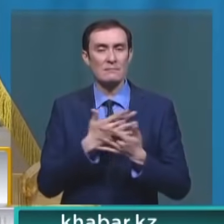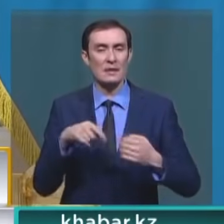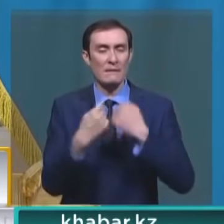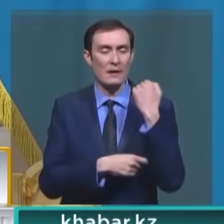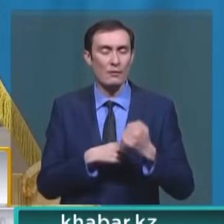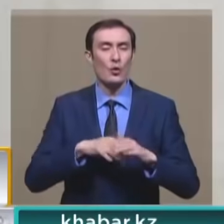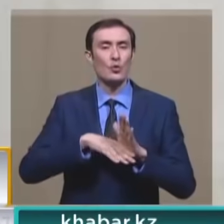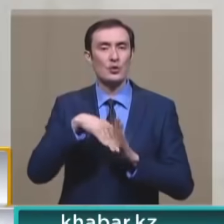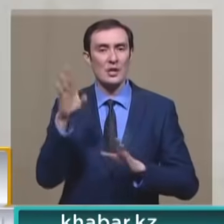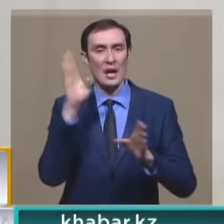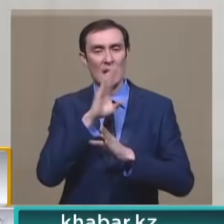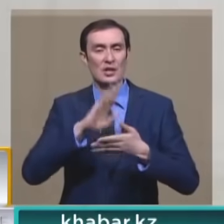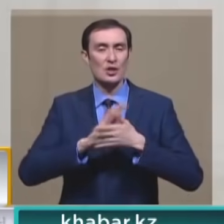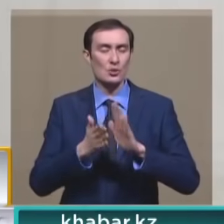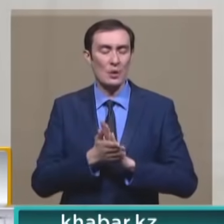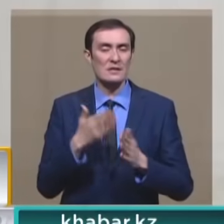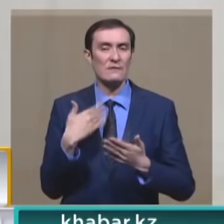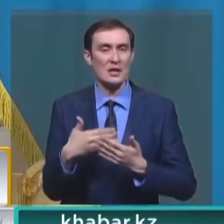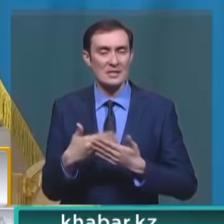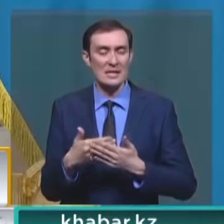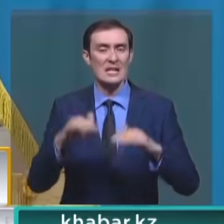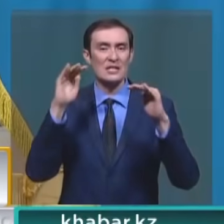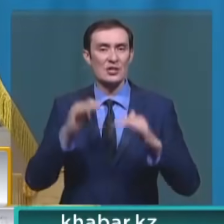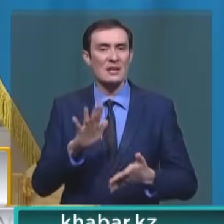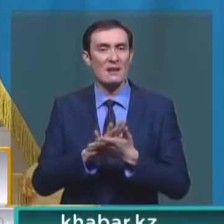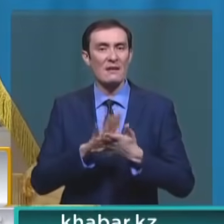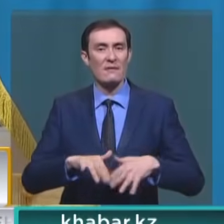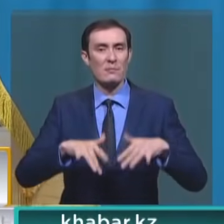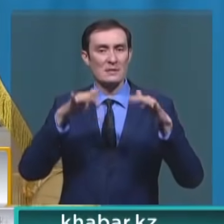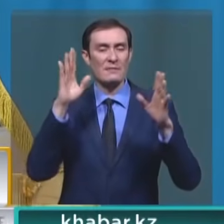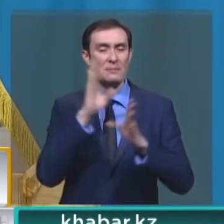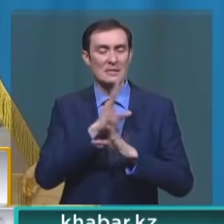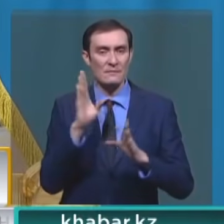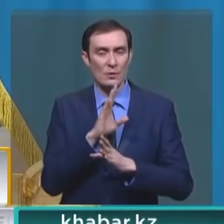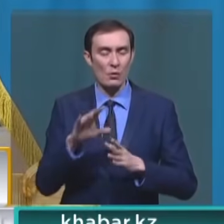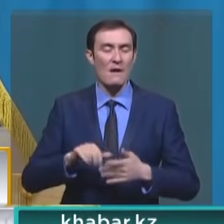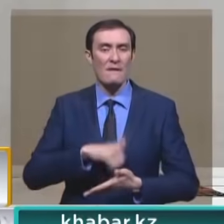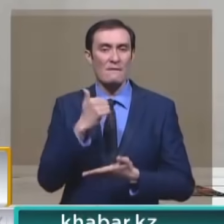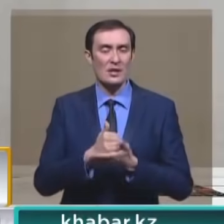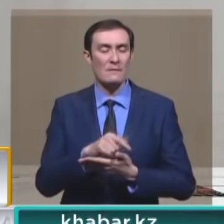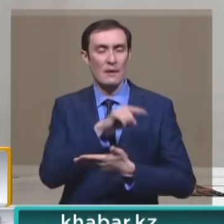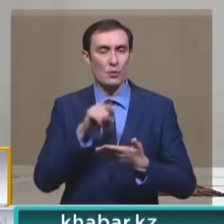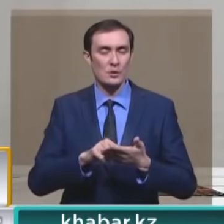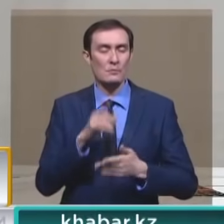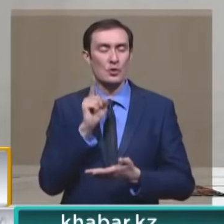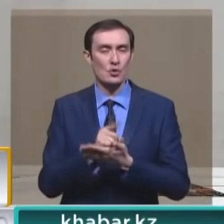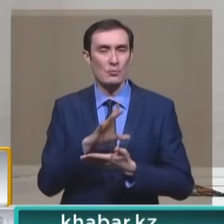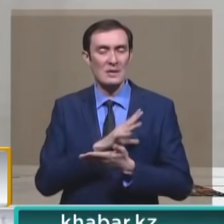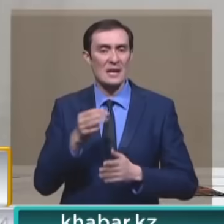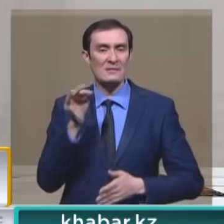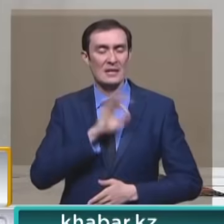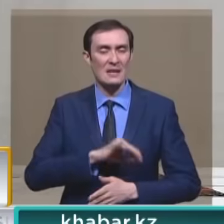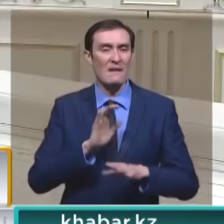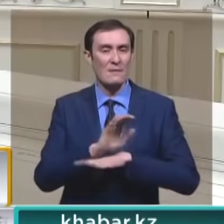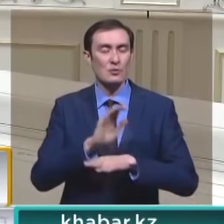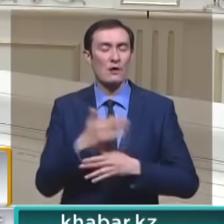улучшения экологической ситуации в частности снижение выбросов в атмосферу важной задачей в этом году должно стать освоение выпуска